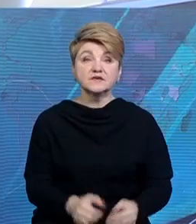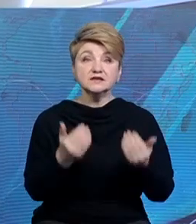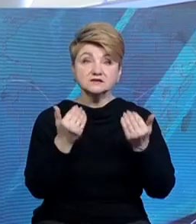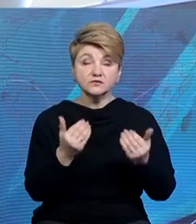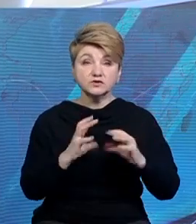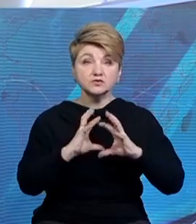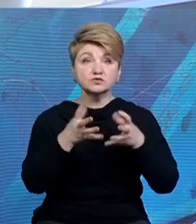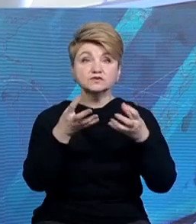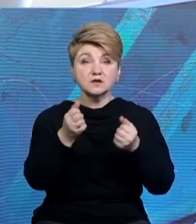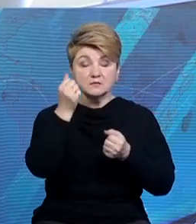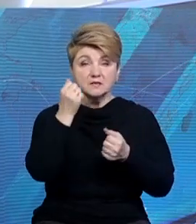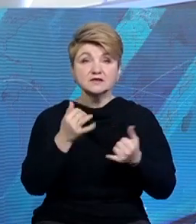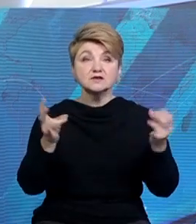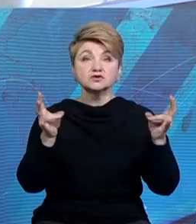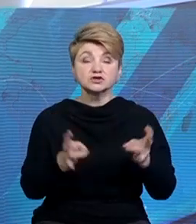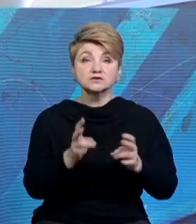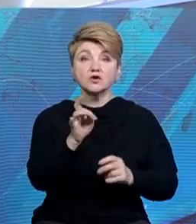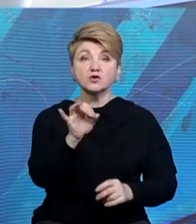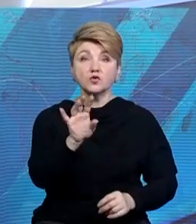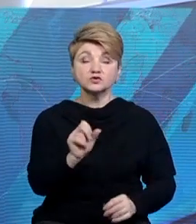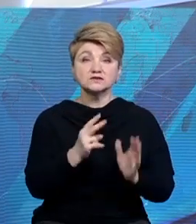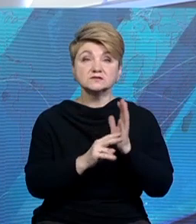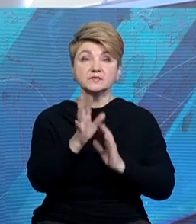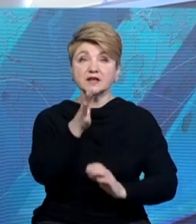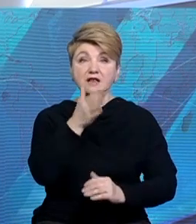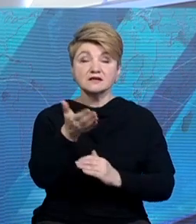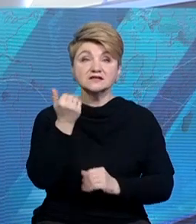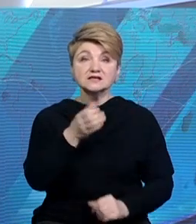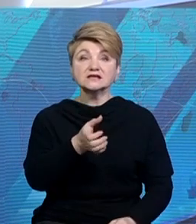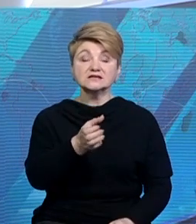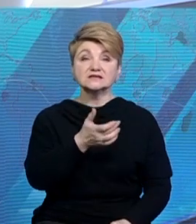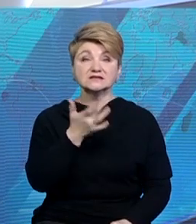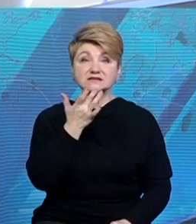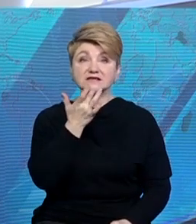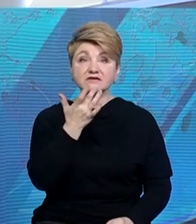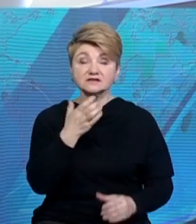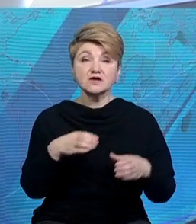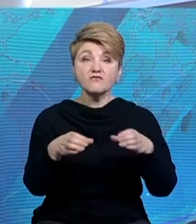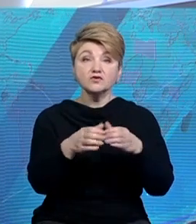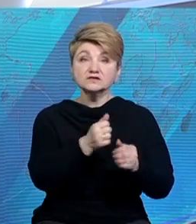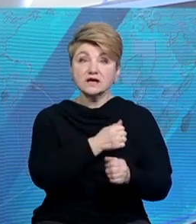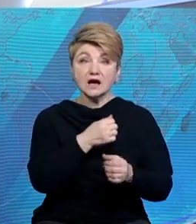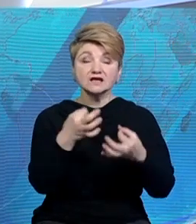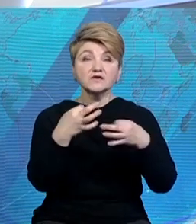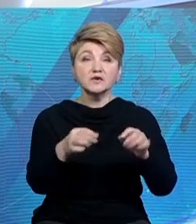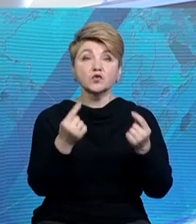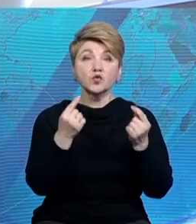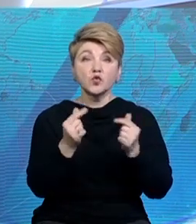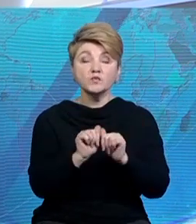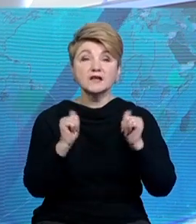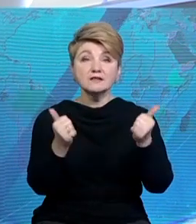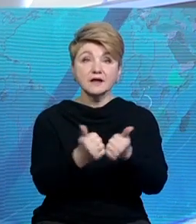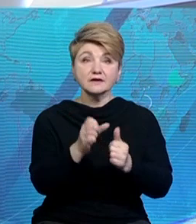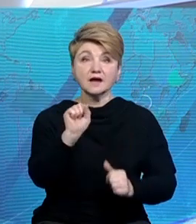Сегодня Международный день памяти жертв Холокоста. 75 лет назад советские войска освободили один из крупнейших концентрационных лагерей